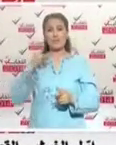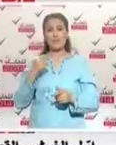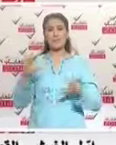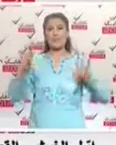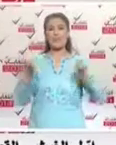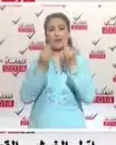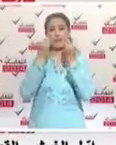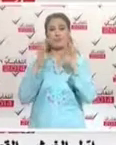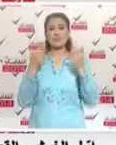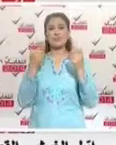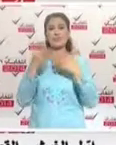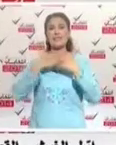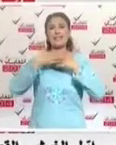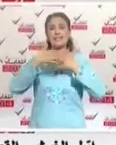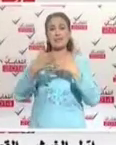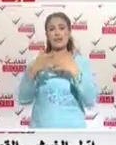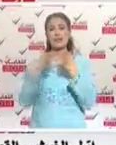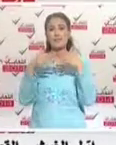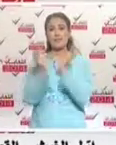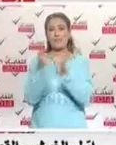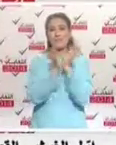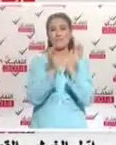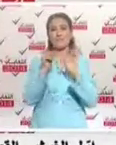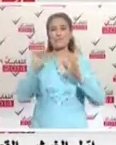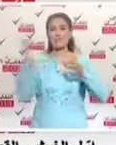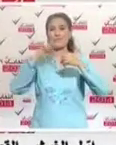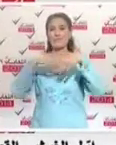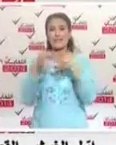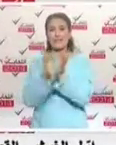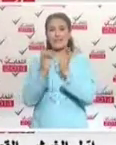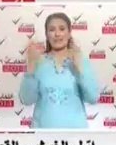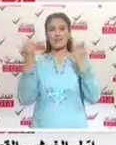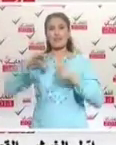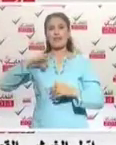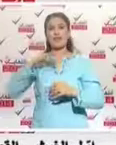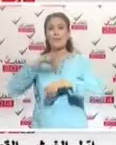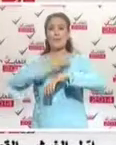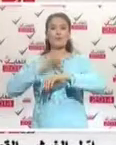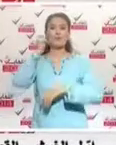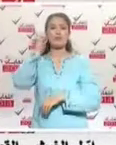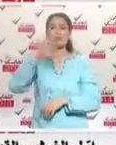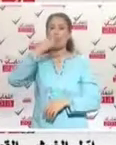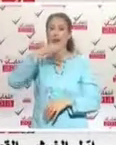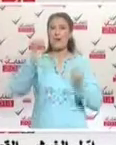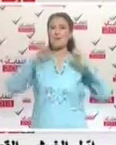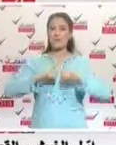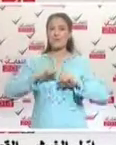بعيده البعد التام عن الاحزاب ومش نوصلوا انه شباب القصرين ينجم يحكي وينجم يوصل